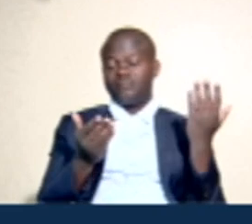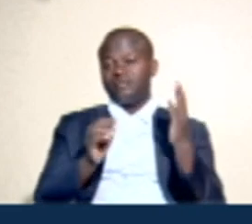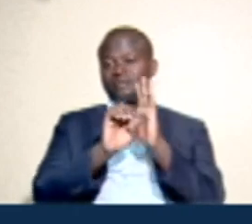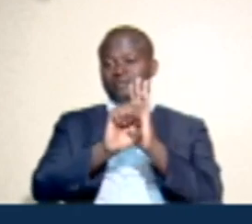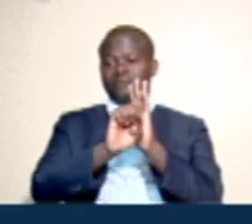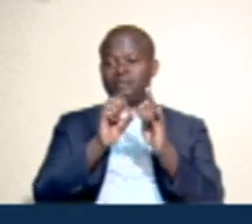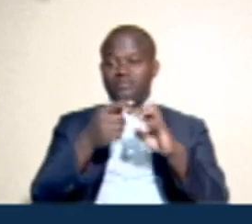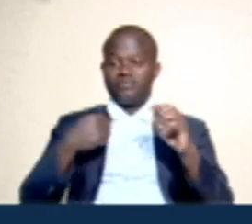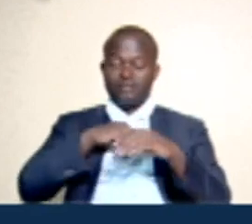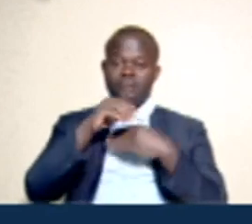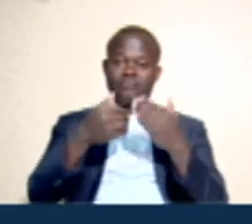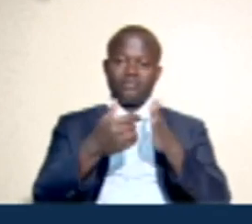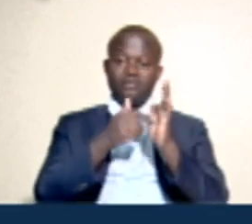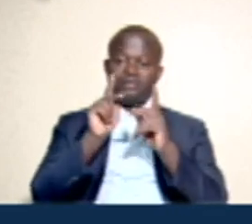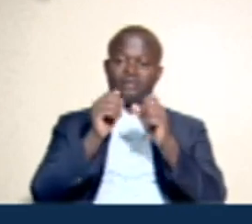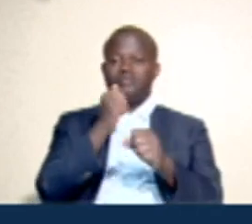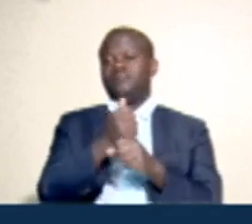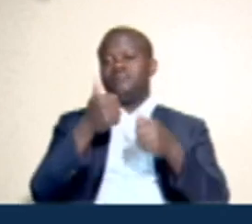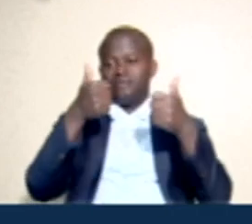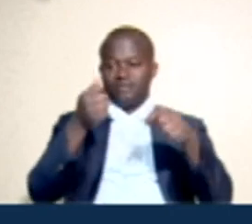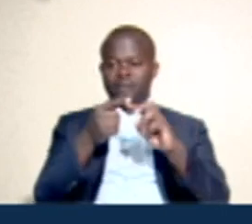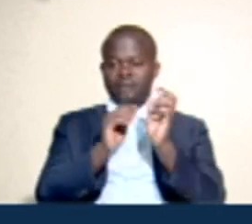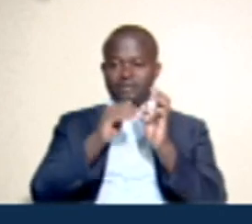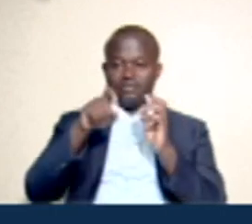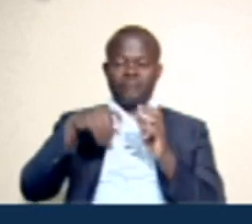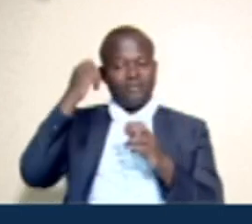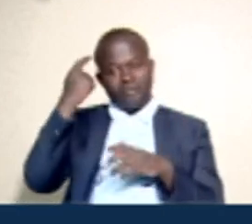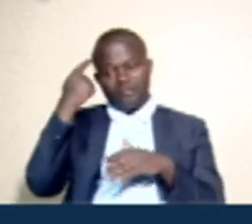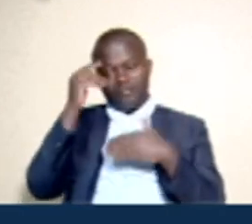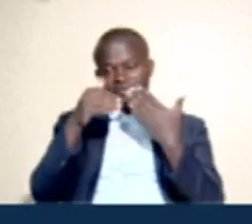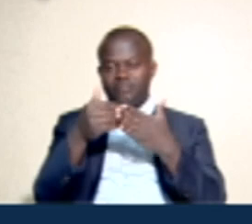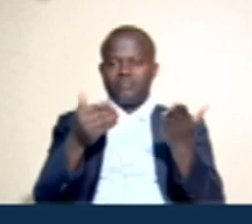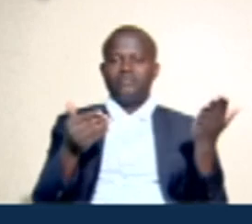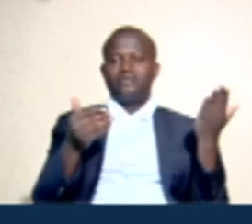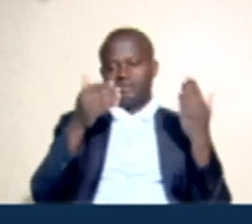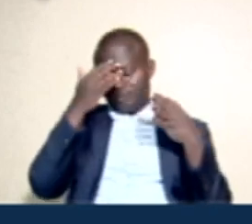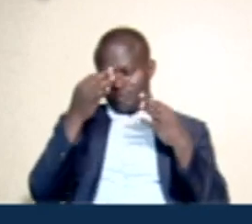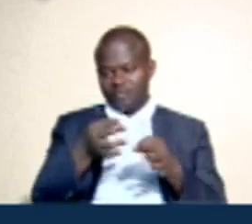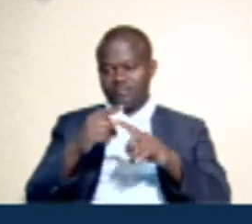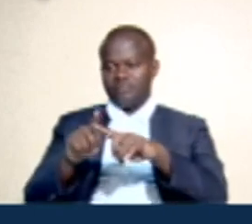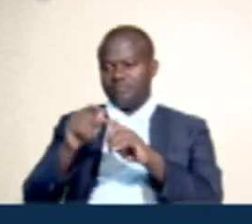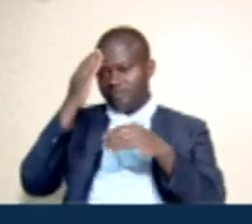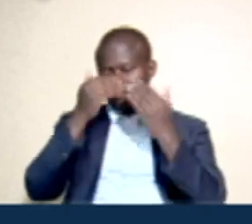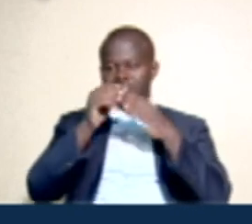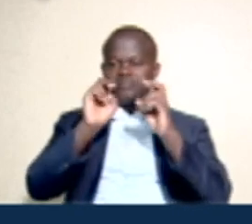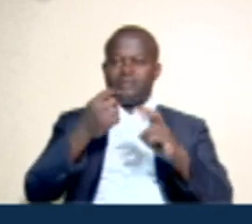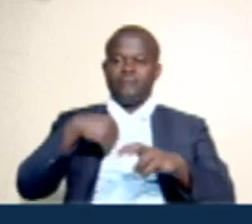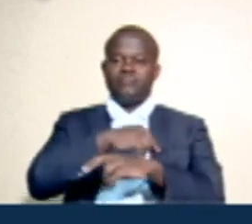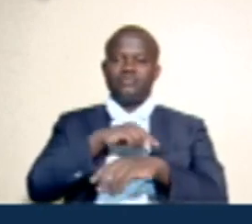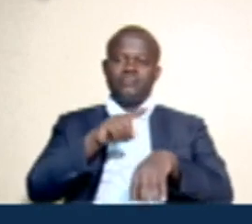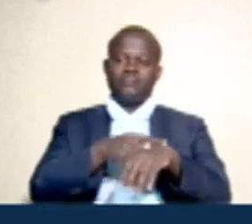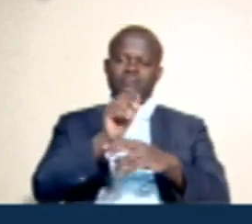urugero, ahubwo tujye tugaragaza na benshi babikoze kandi barahari bagomba no kubyumva. Ariko ingamba ubu ngubu zo ziratandukanye kubera yuko ibihe